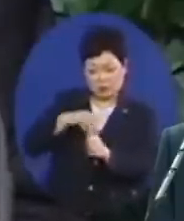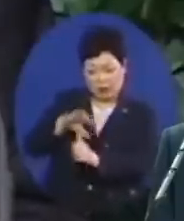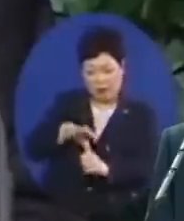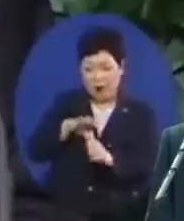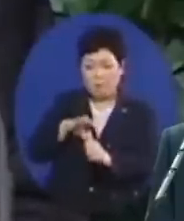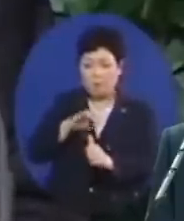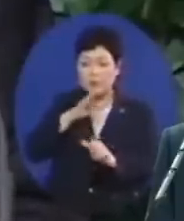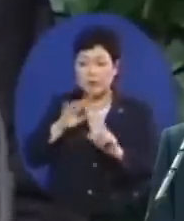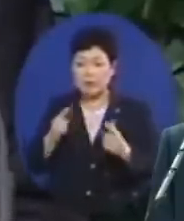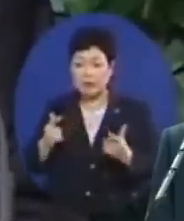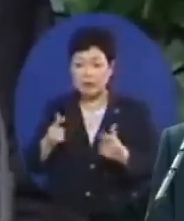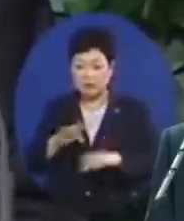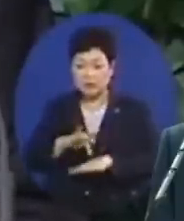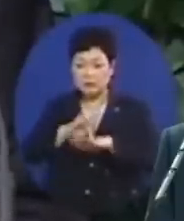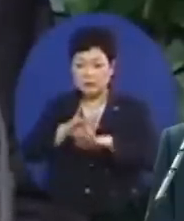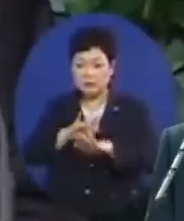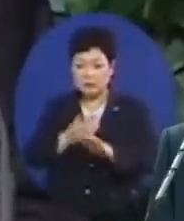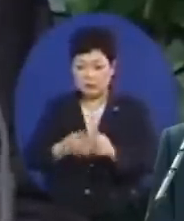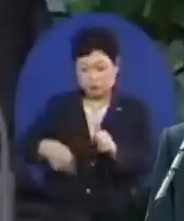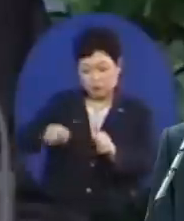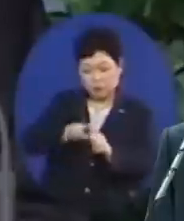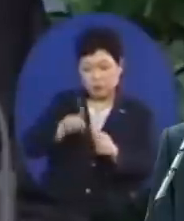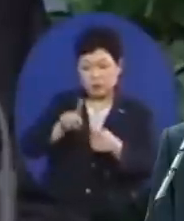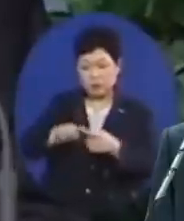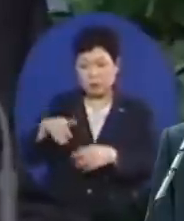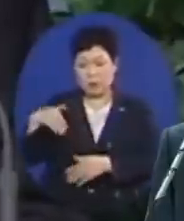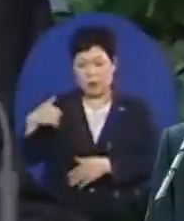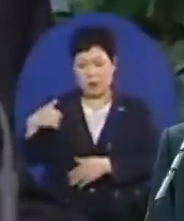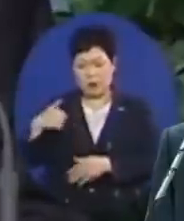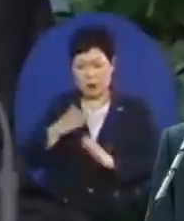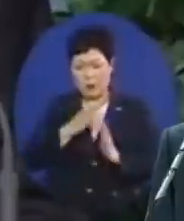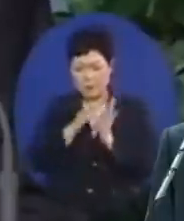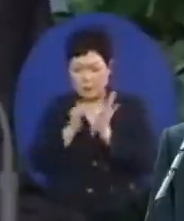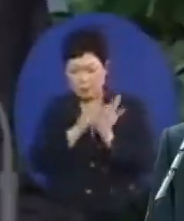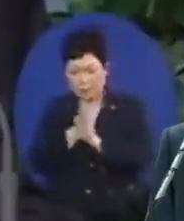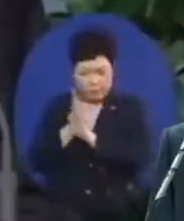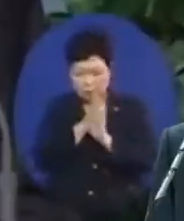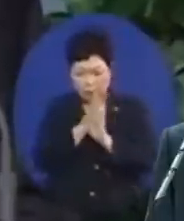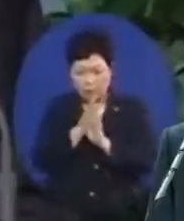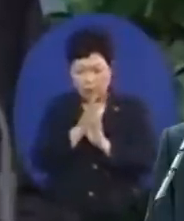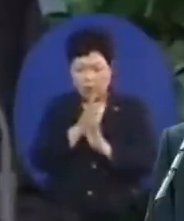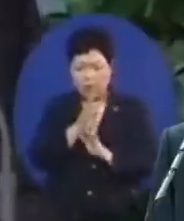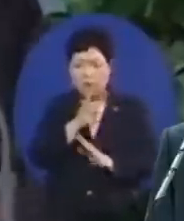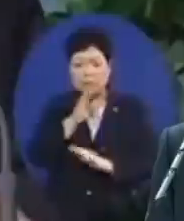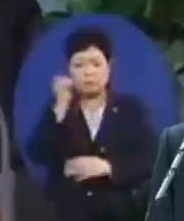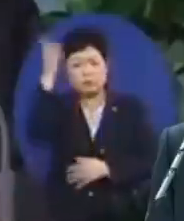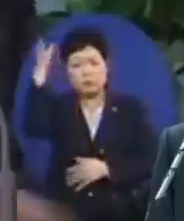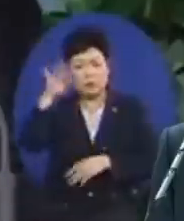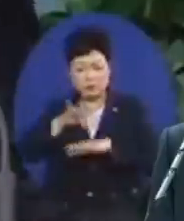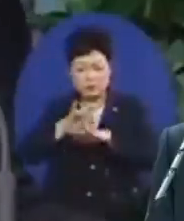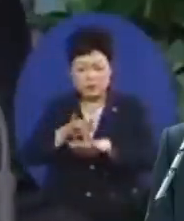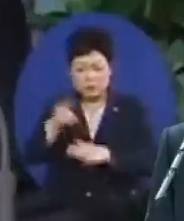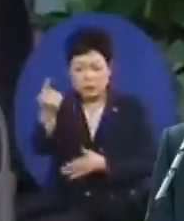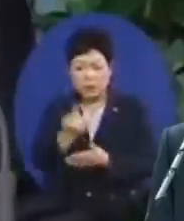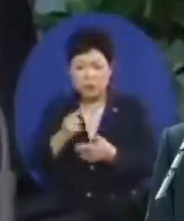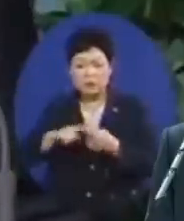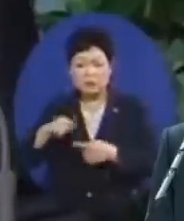아니라 귀신이 들어왔다는 것을 모르게 해요. 잊어버리는 거예요. 귀신이 온 것을